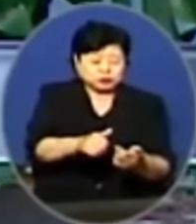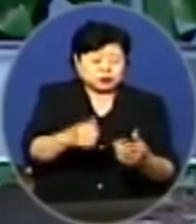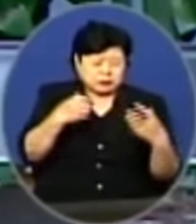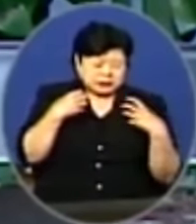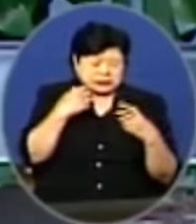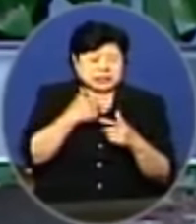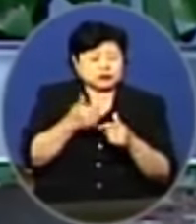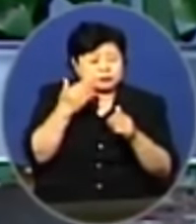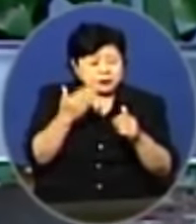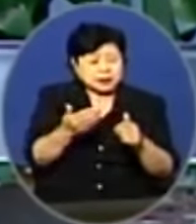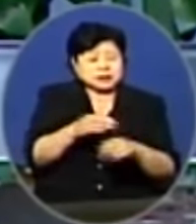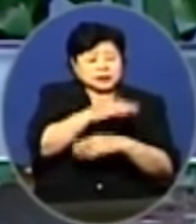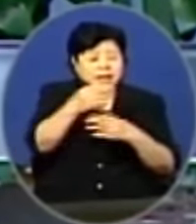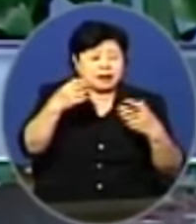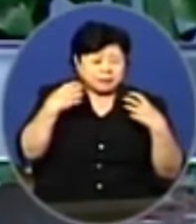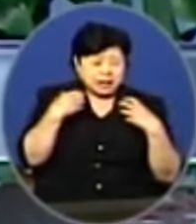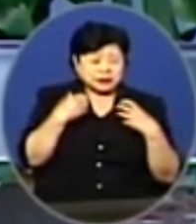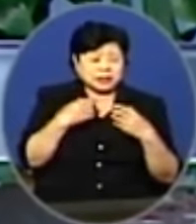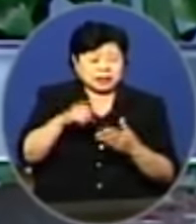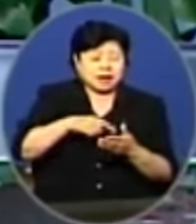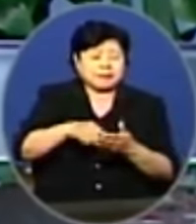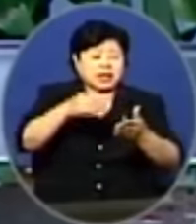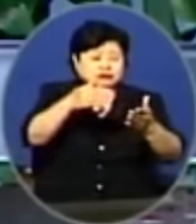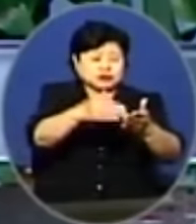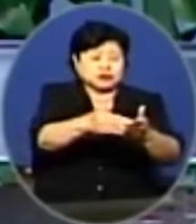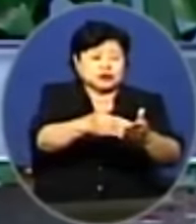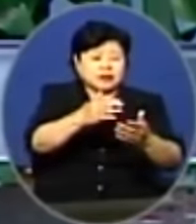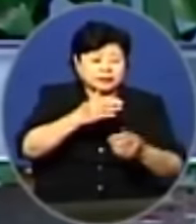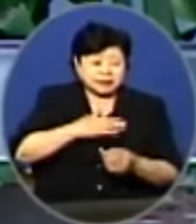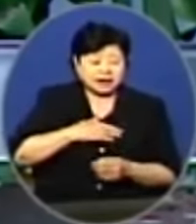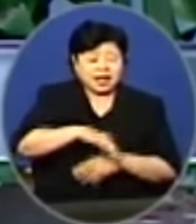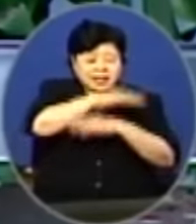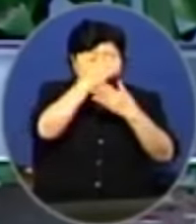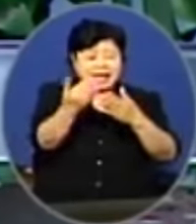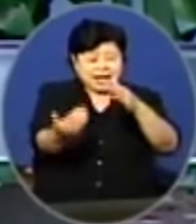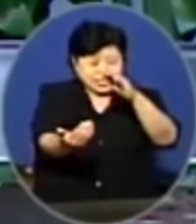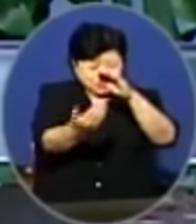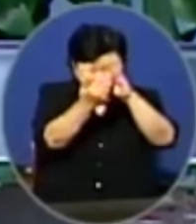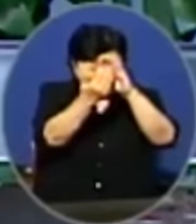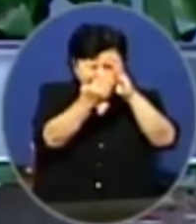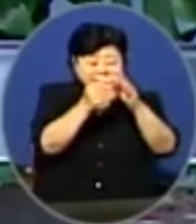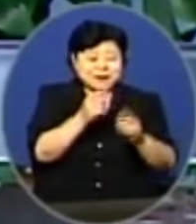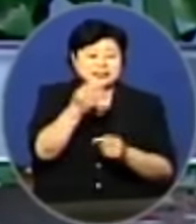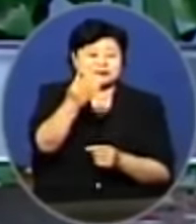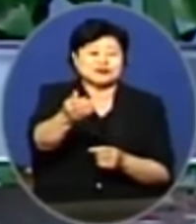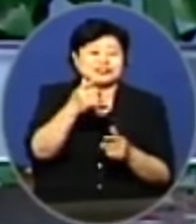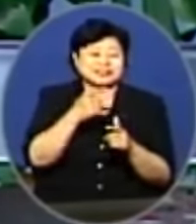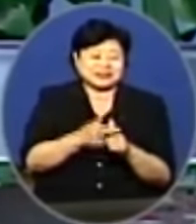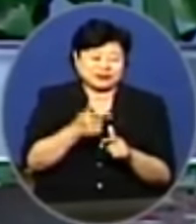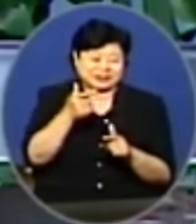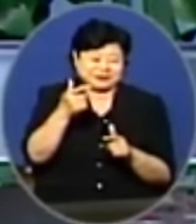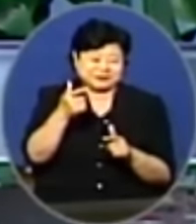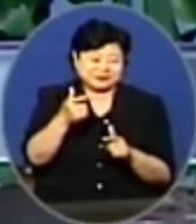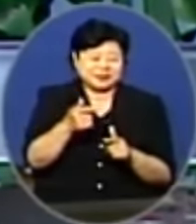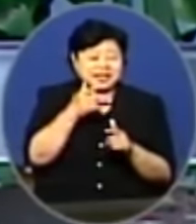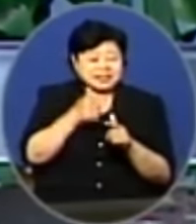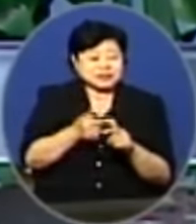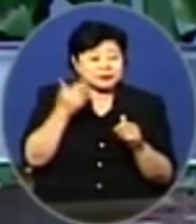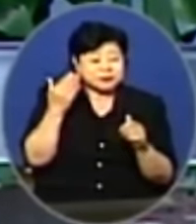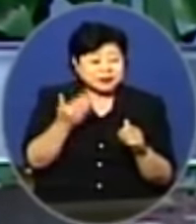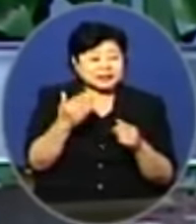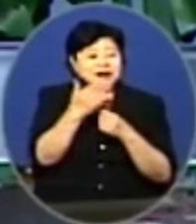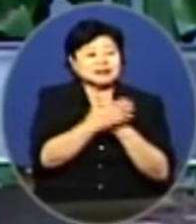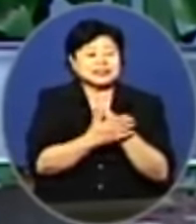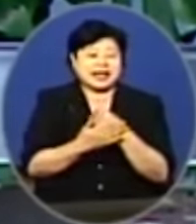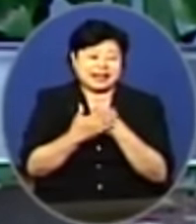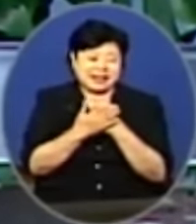예수님 다 맡아서 청산하시고 내가 다 이루었다고 말씀하신 예수님, 그 예수님의